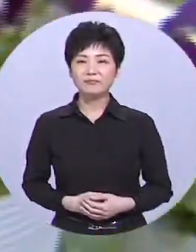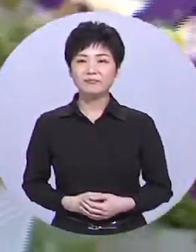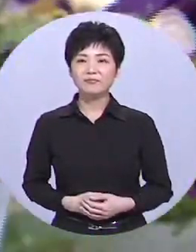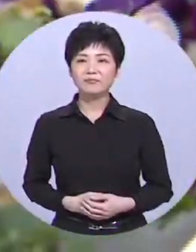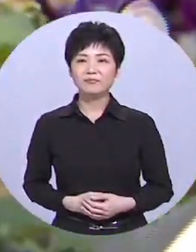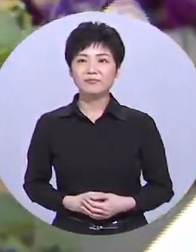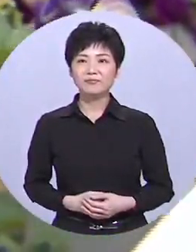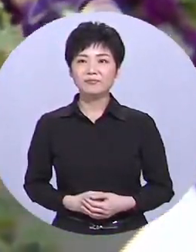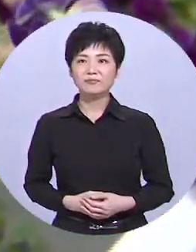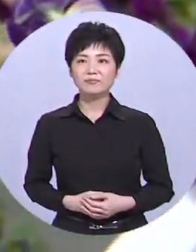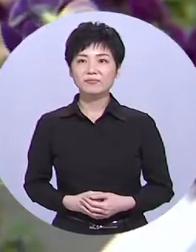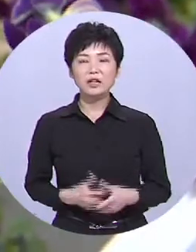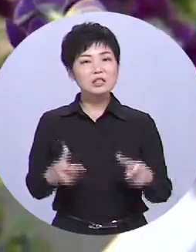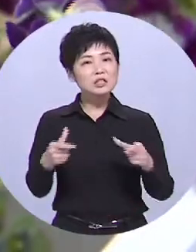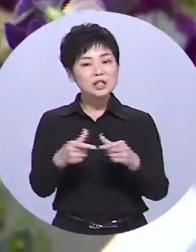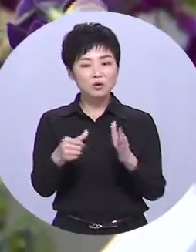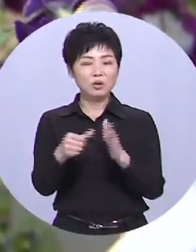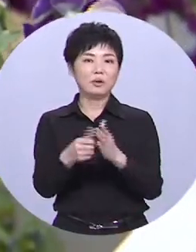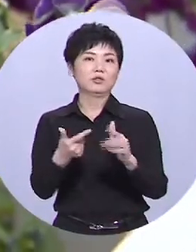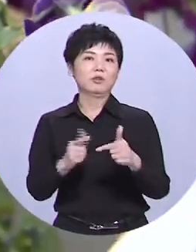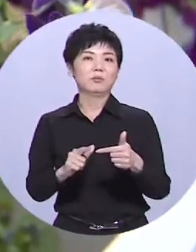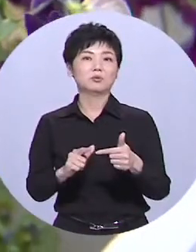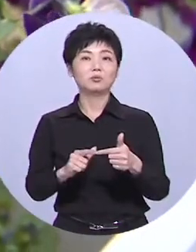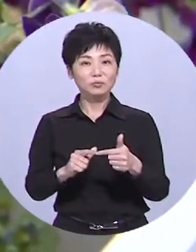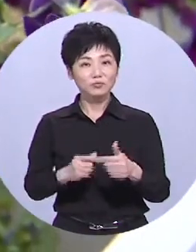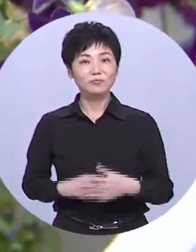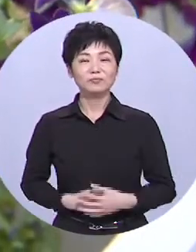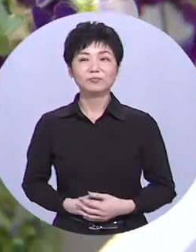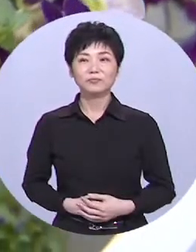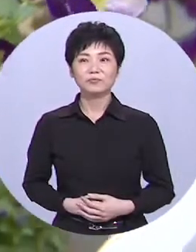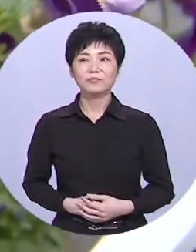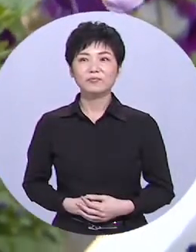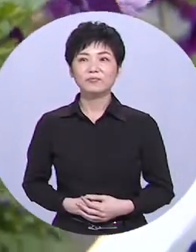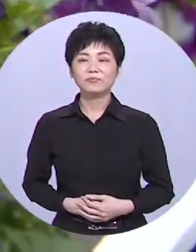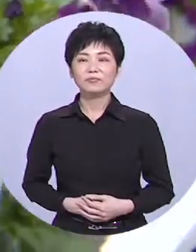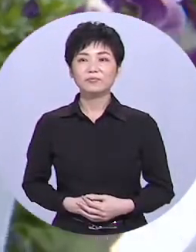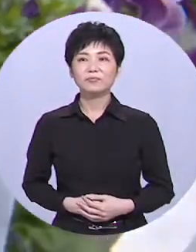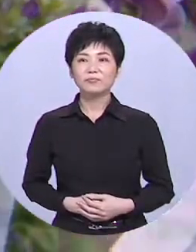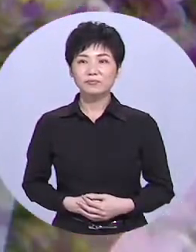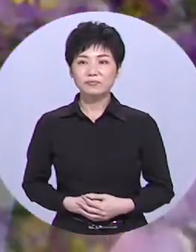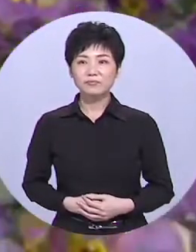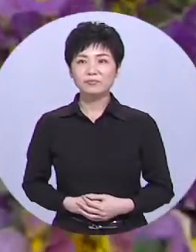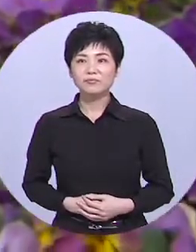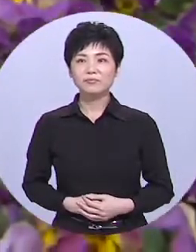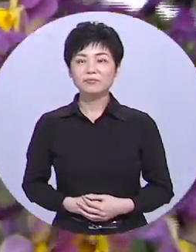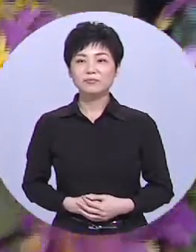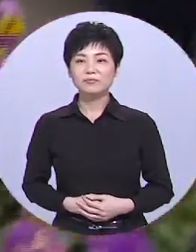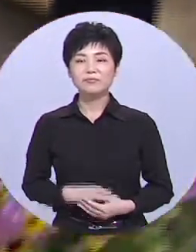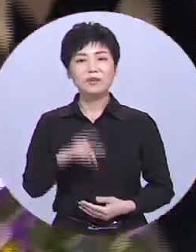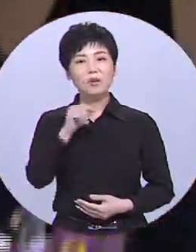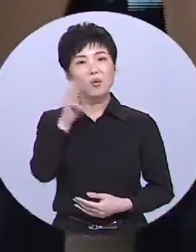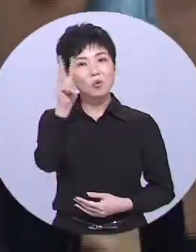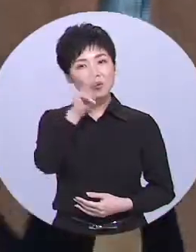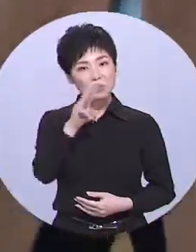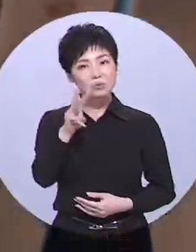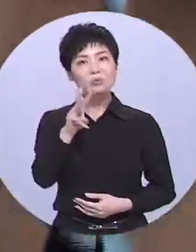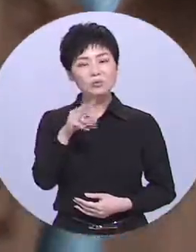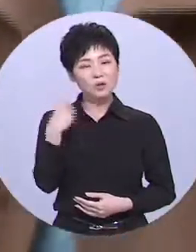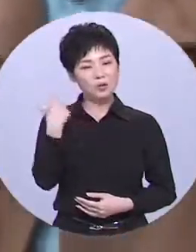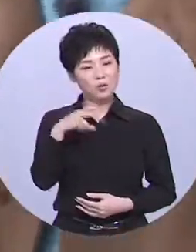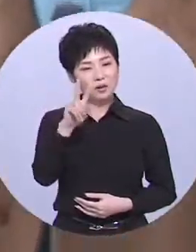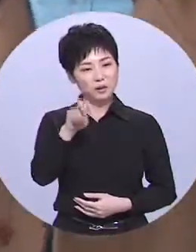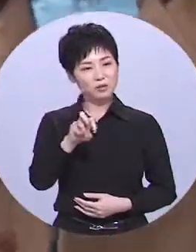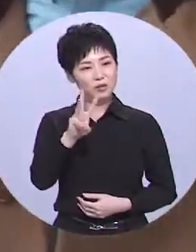い、でこれが小さい可愛らしいビオラですね。 ビオラ、 はい、あの鴻巣の柿栽培はですね、はい、昭和